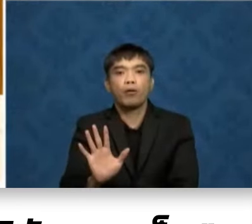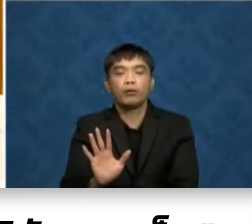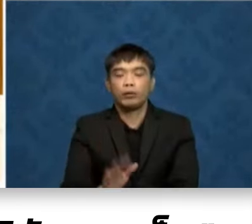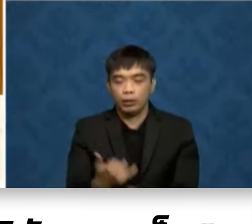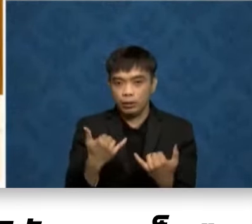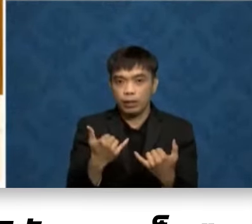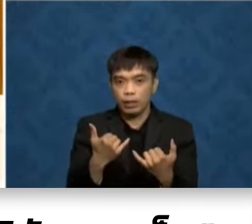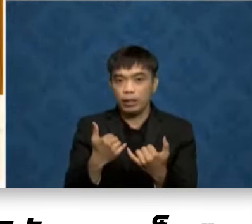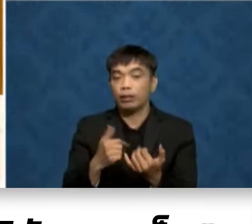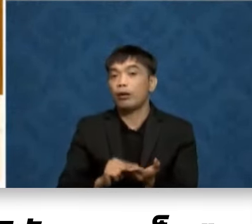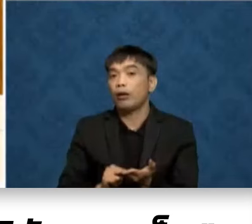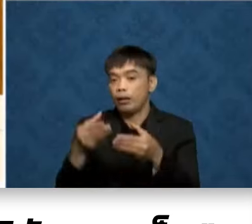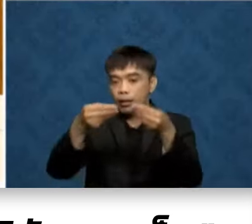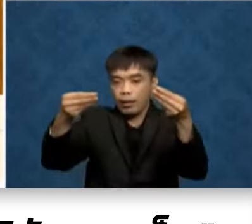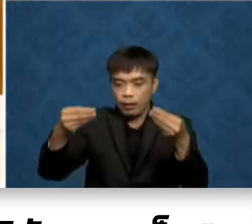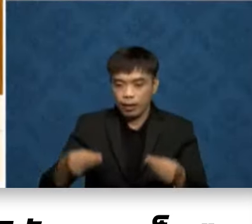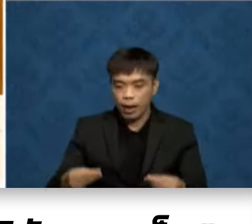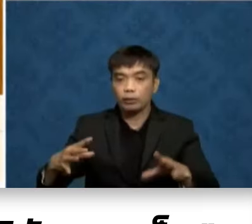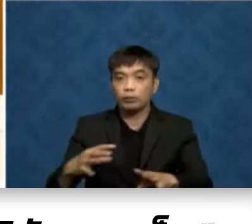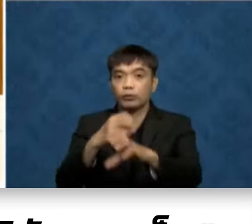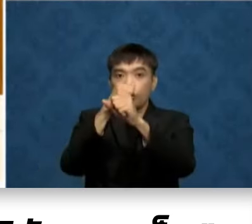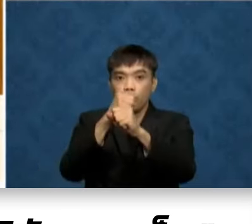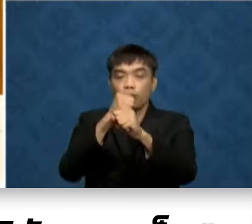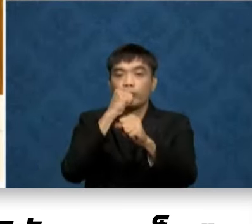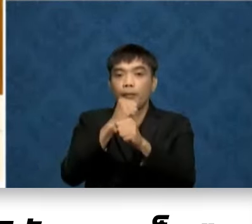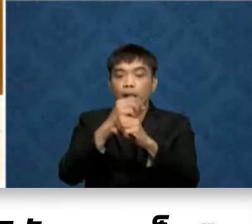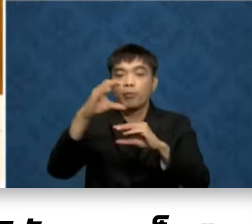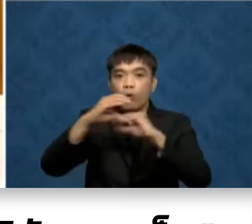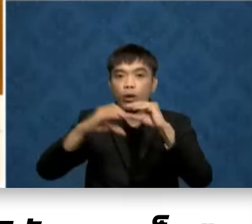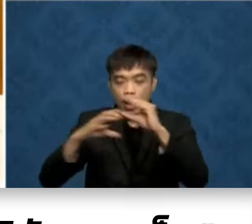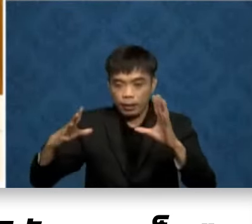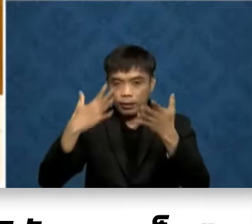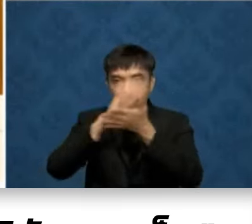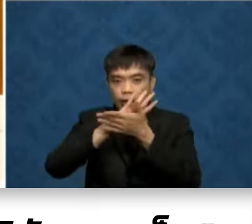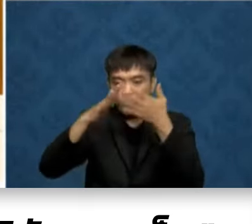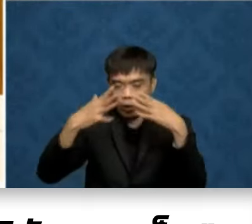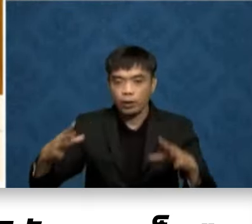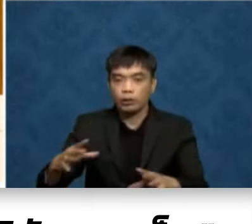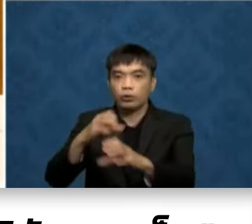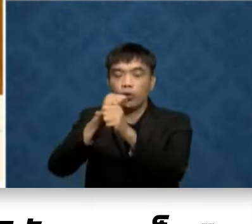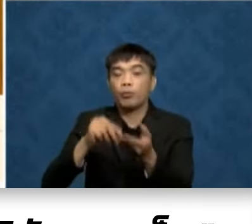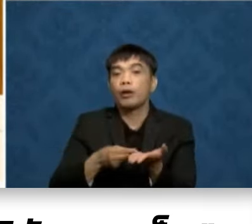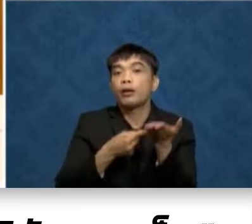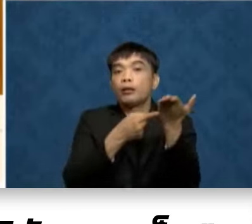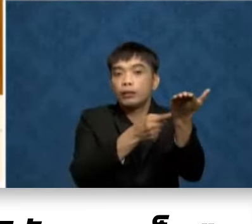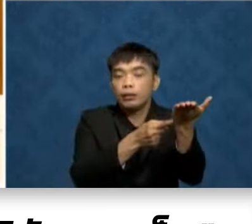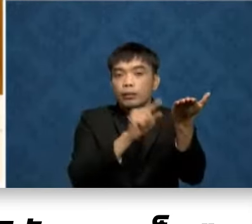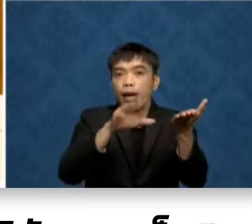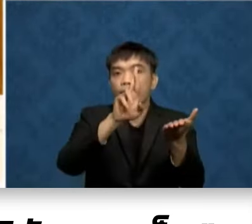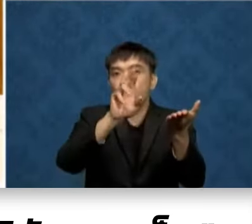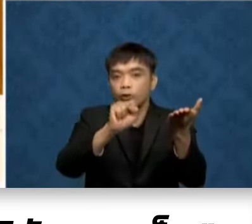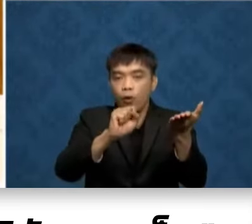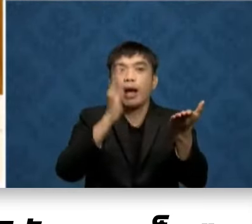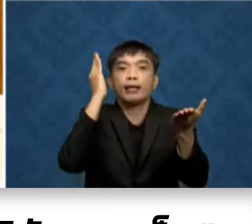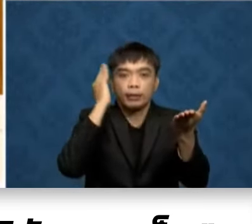ะ292เสียงไม่เห็นด้วย161เสียงงดออกเสียง1เสียงและไม่ล